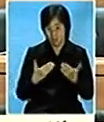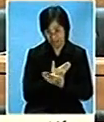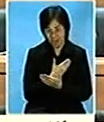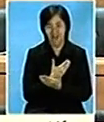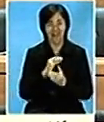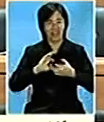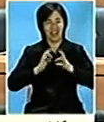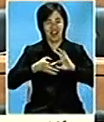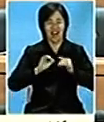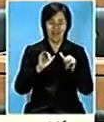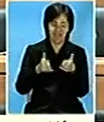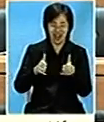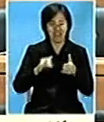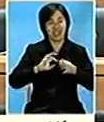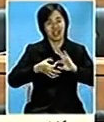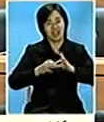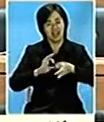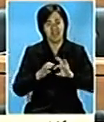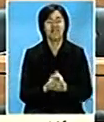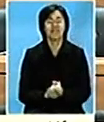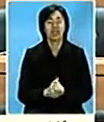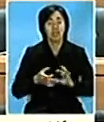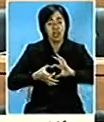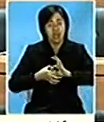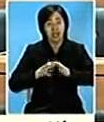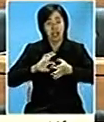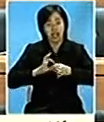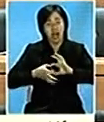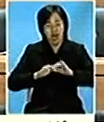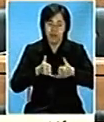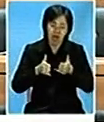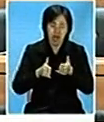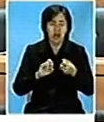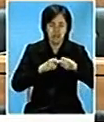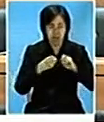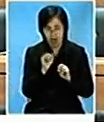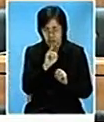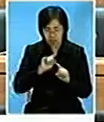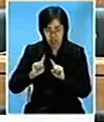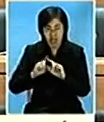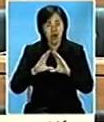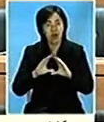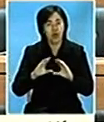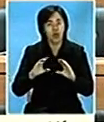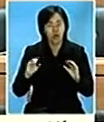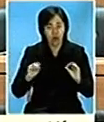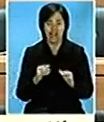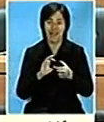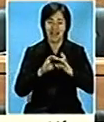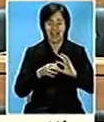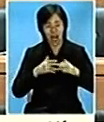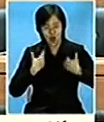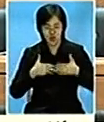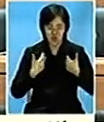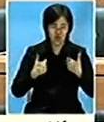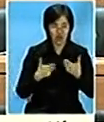กีฬาให้เล่นแม้ไม่มากนักนะครับแต่เขาก็จะลดลงสิ่งเหล่านี้เขามีมีเครื่องกีฬาในการเล่น